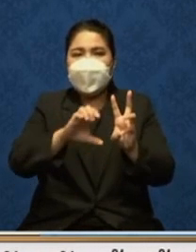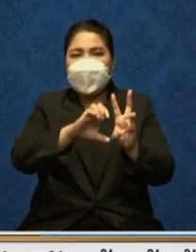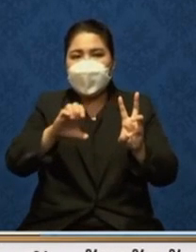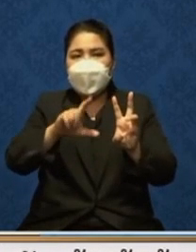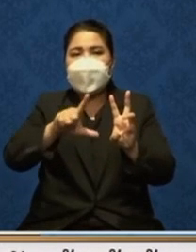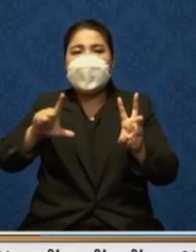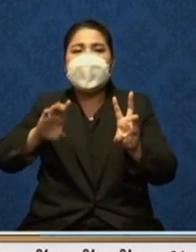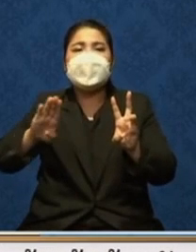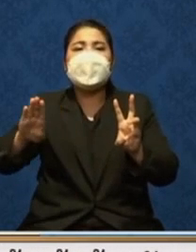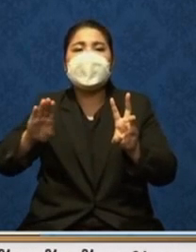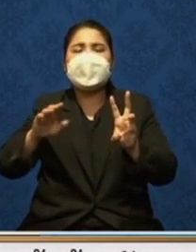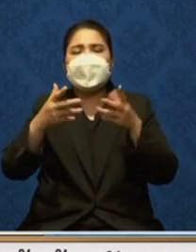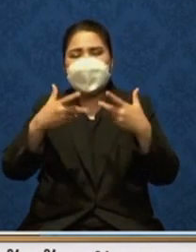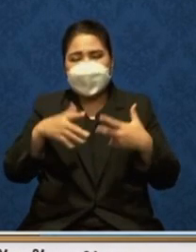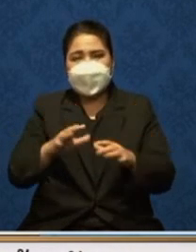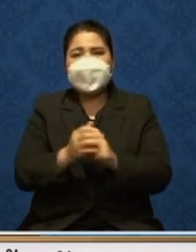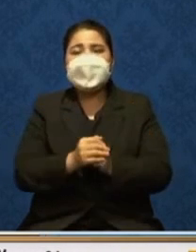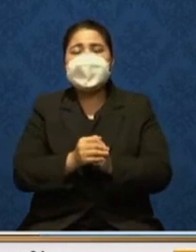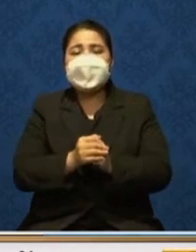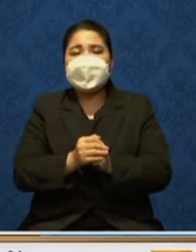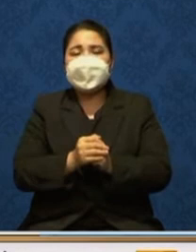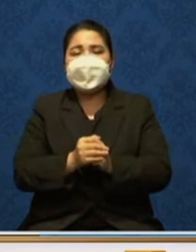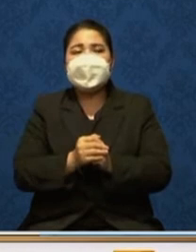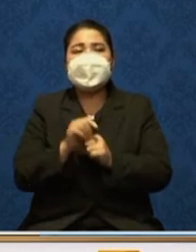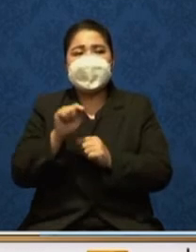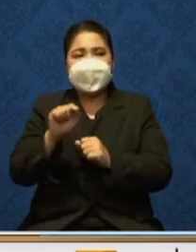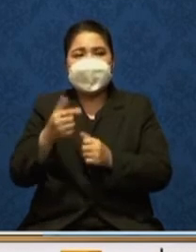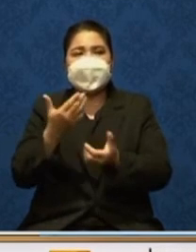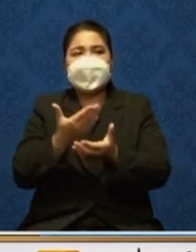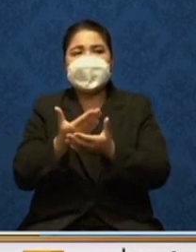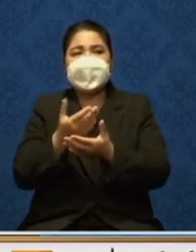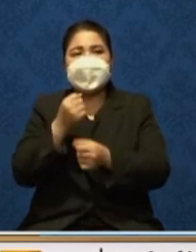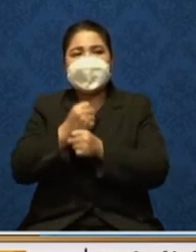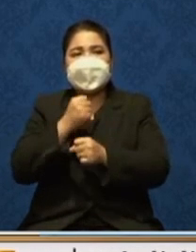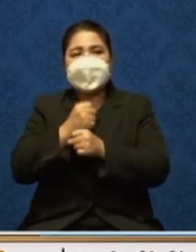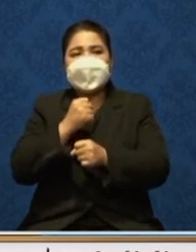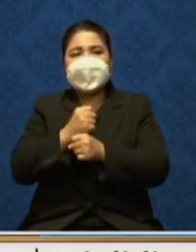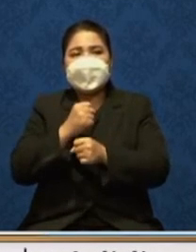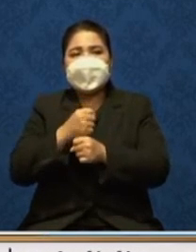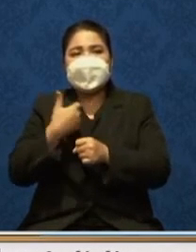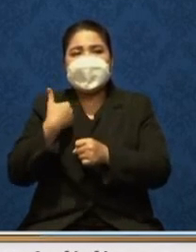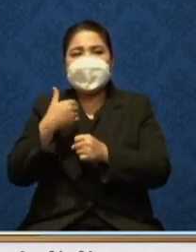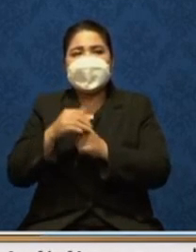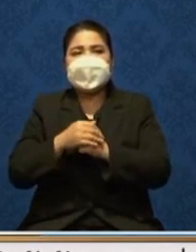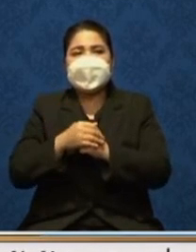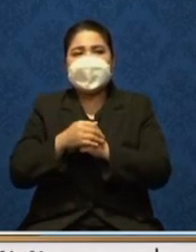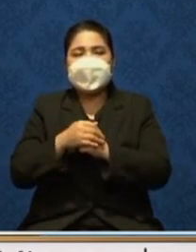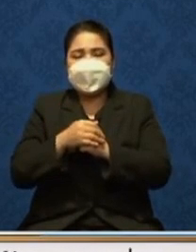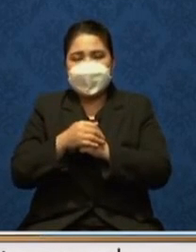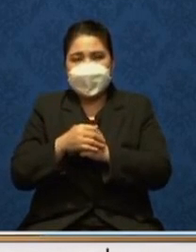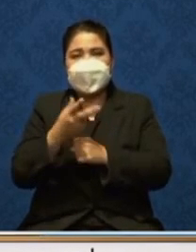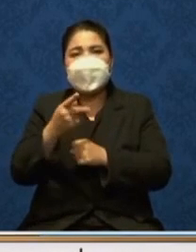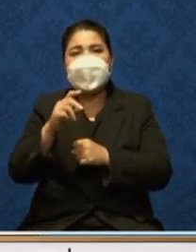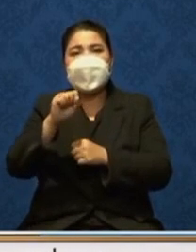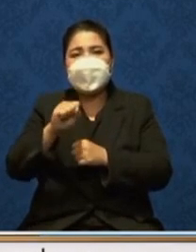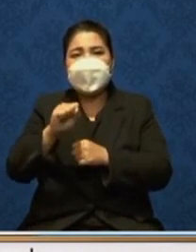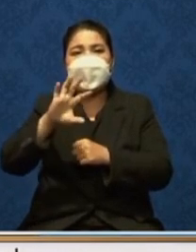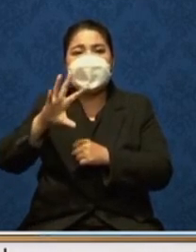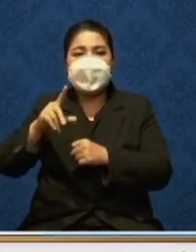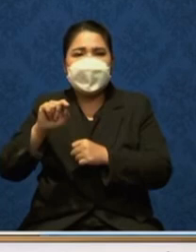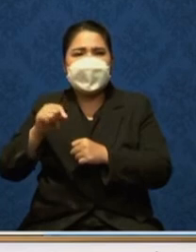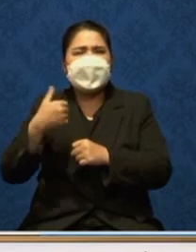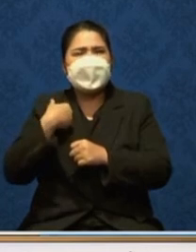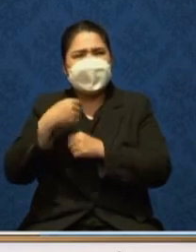และอยางที่บอกครับห้างหนส่นนี้ได้งานของกระสวคมนาคมในยุของคอสช.นปีงบประมาณเฉพาะ 58 อ 60